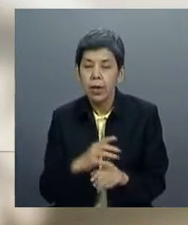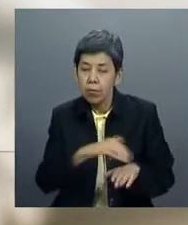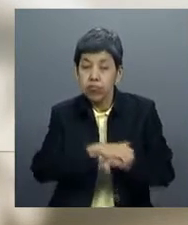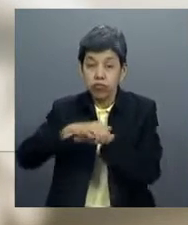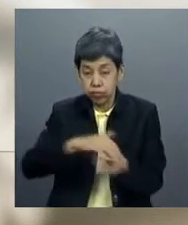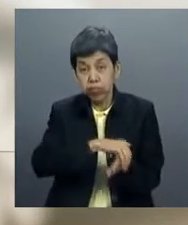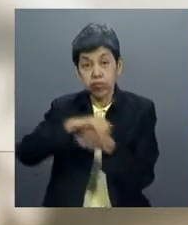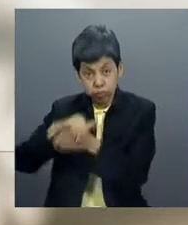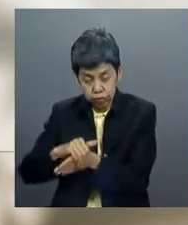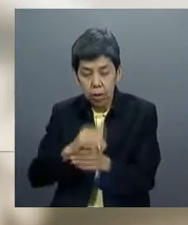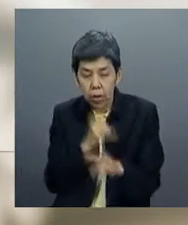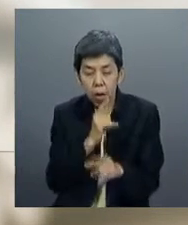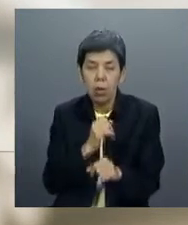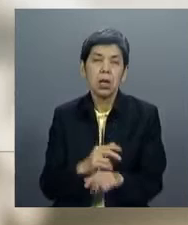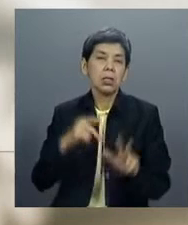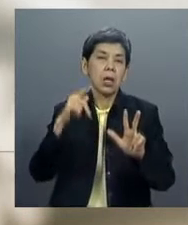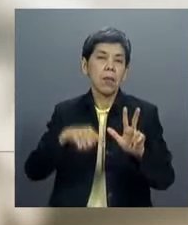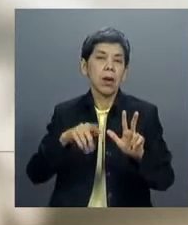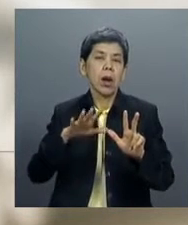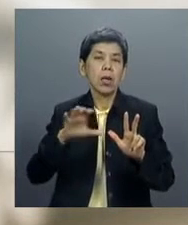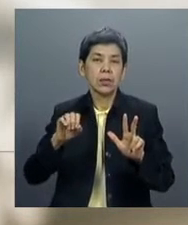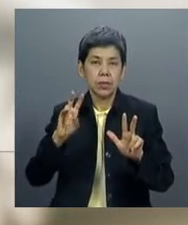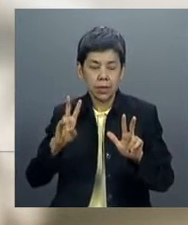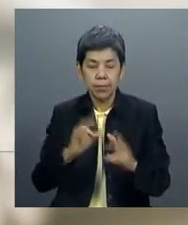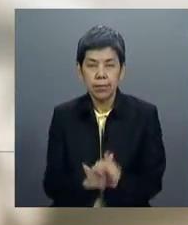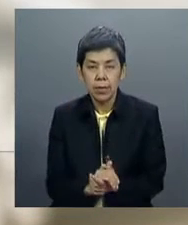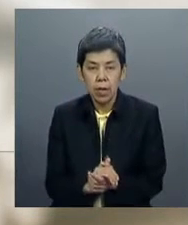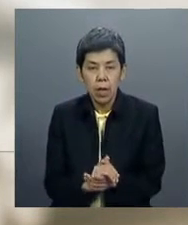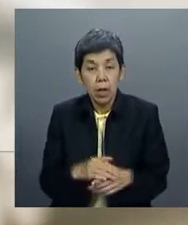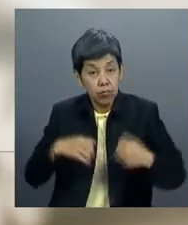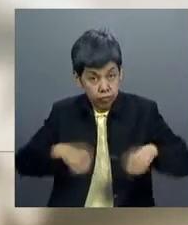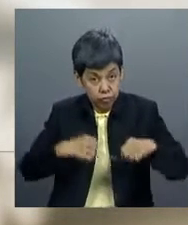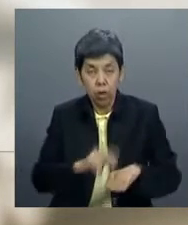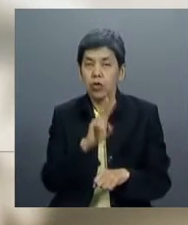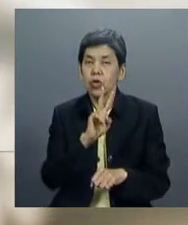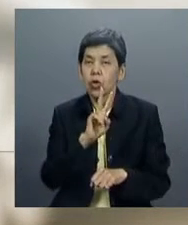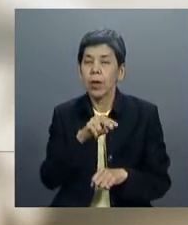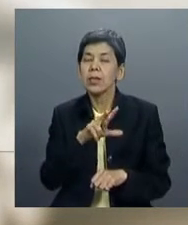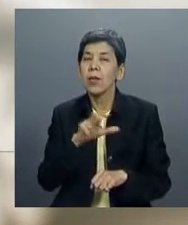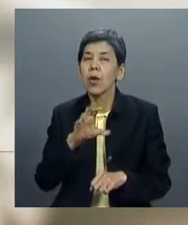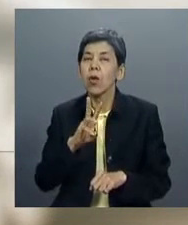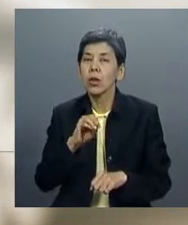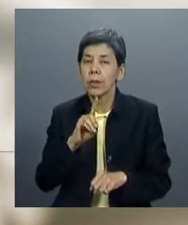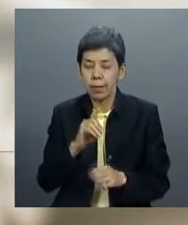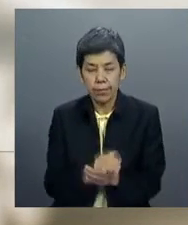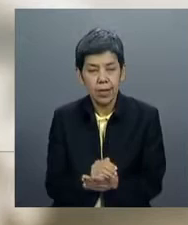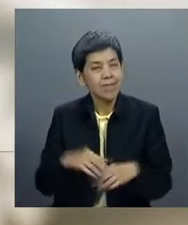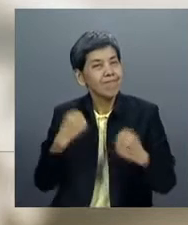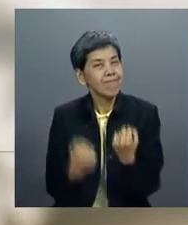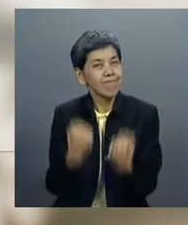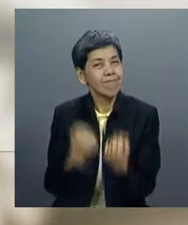าตรการดื่มไม่ขับไปแล้ว 3,057 คันเป็นจักรยานยนต์ 2,361 คันและรถย